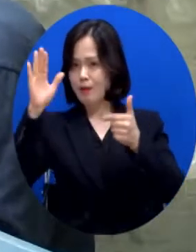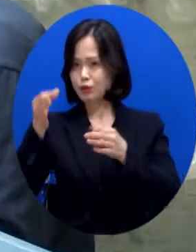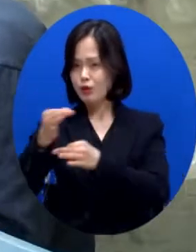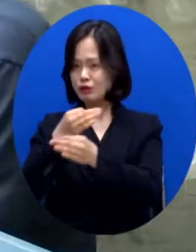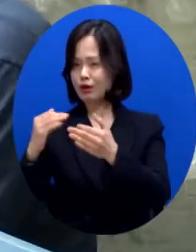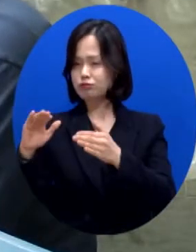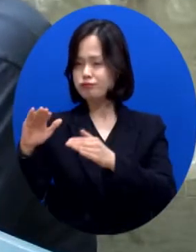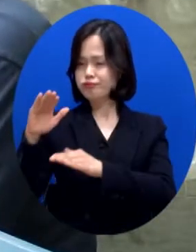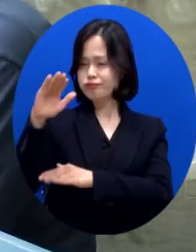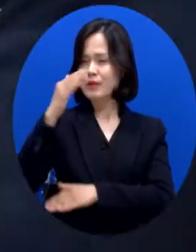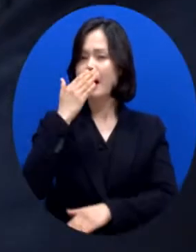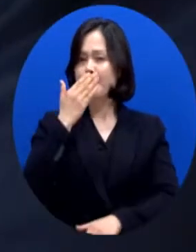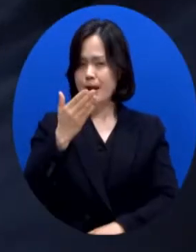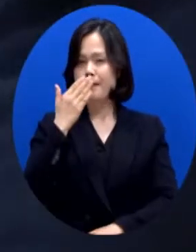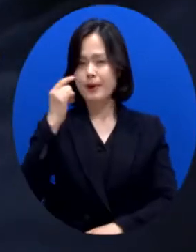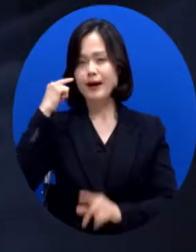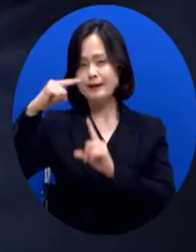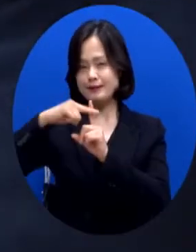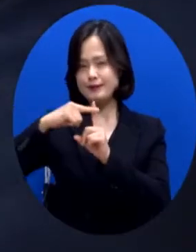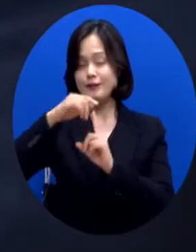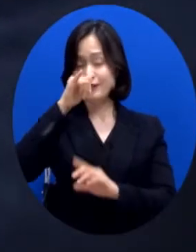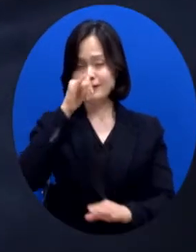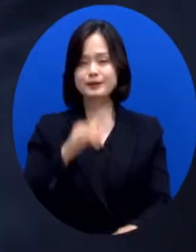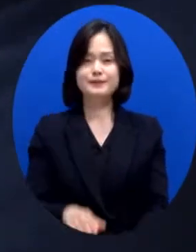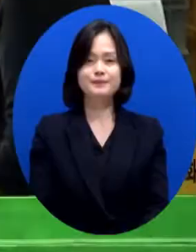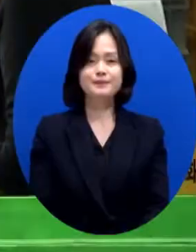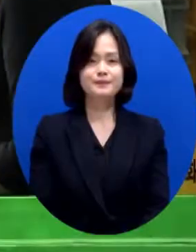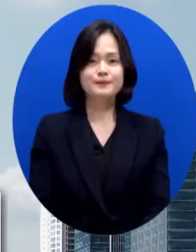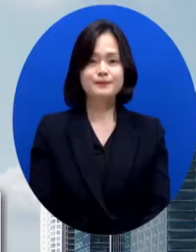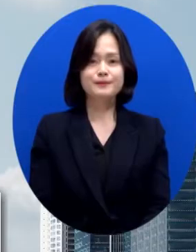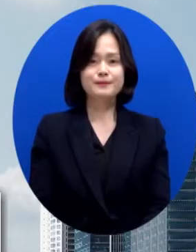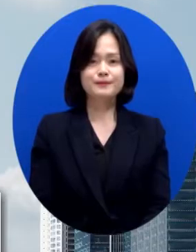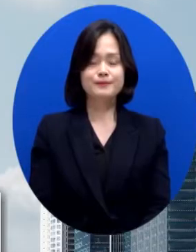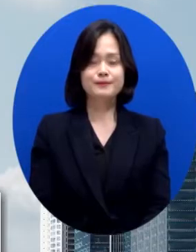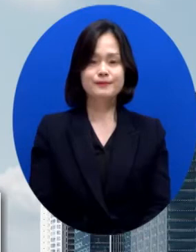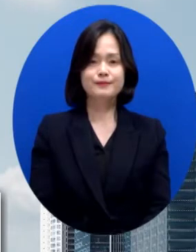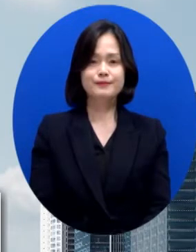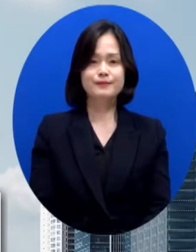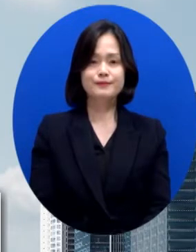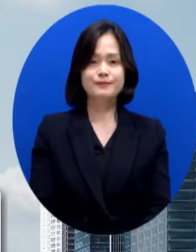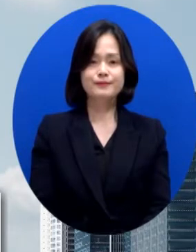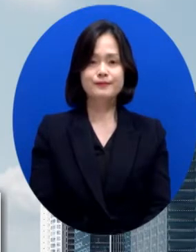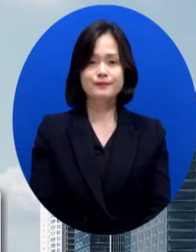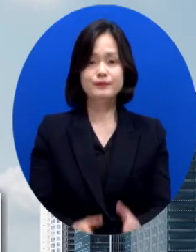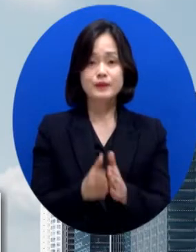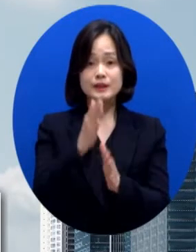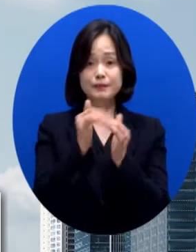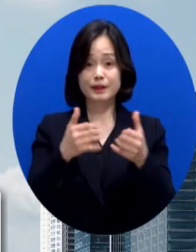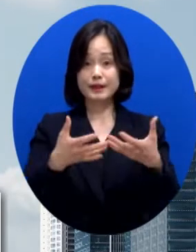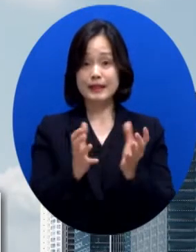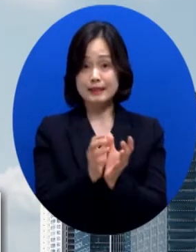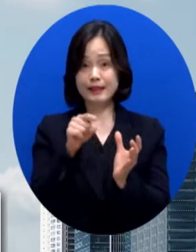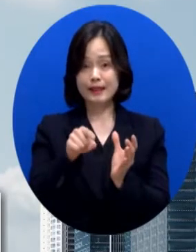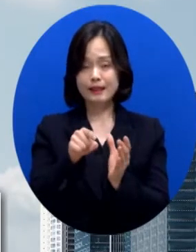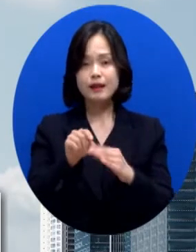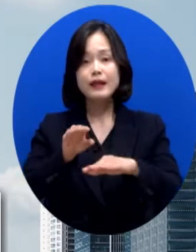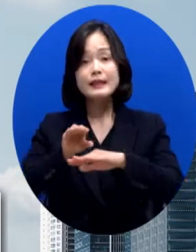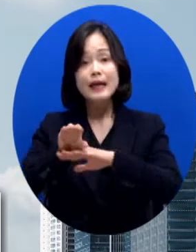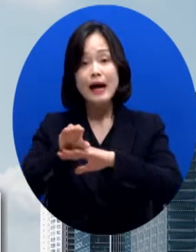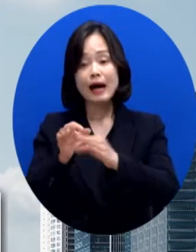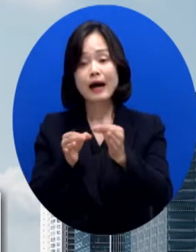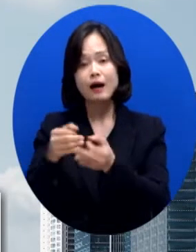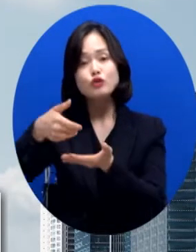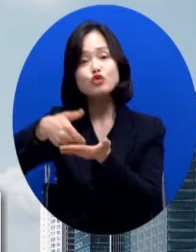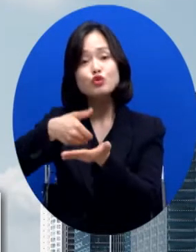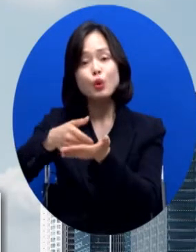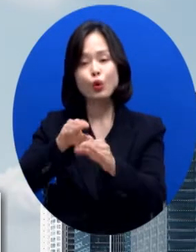경기를 낙관적으로 보는 기업이 늘었다고 설명했습니다 시민단체들이 중고 자동차 시장의 완전 개방을